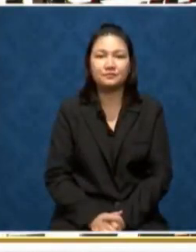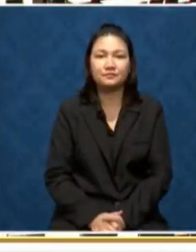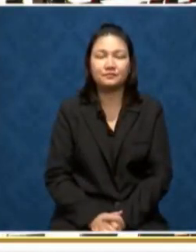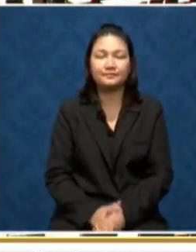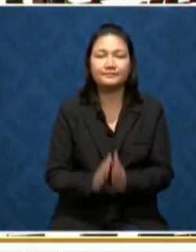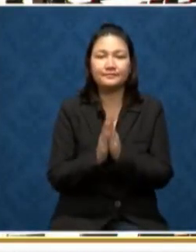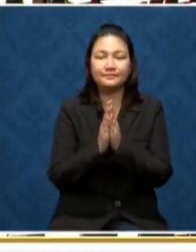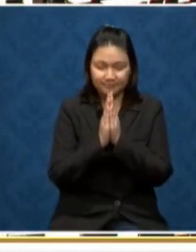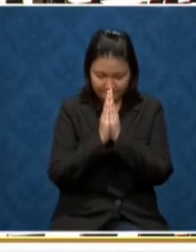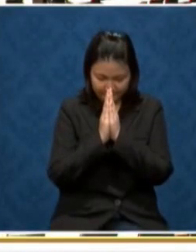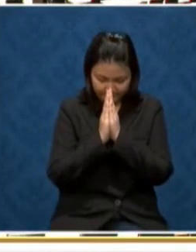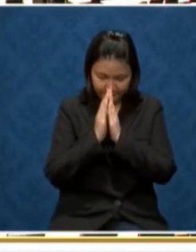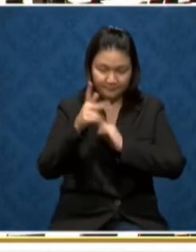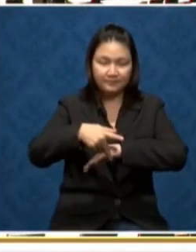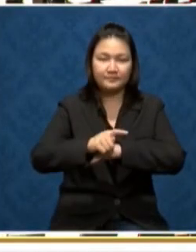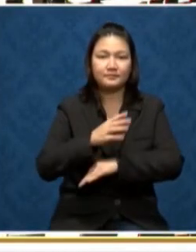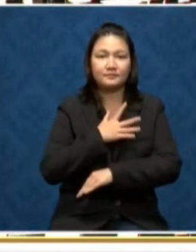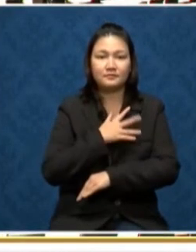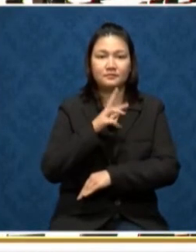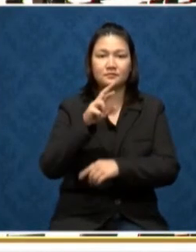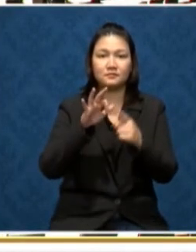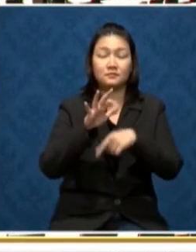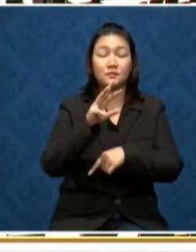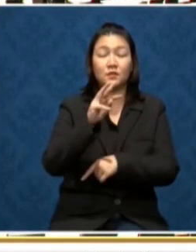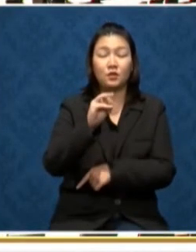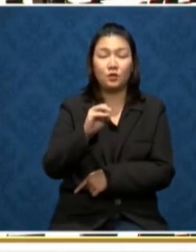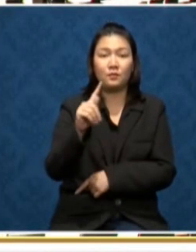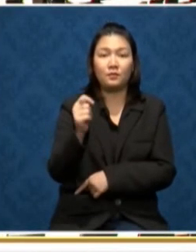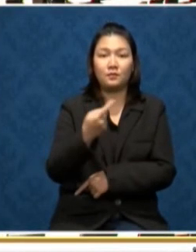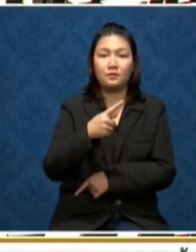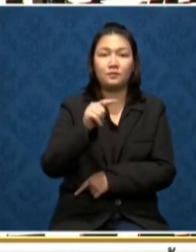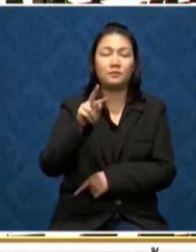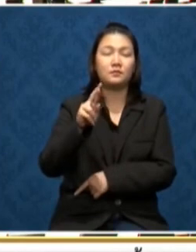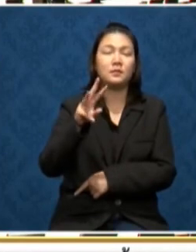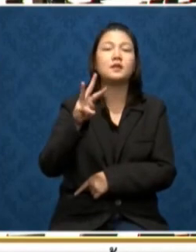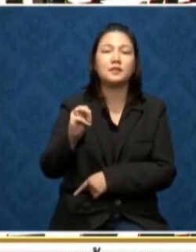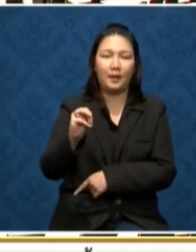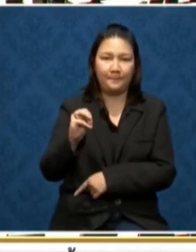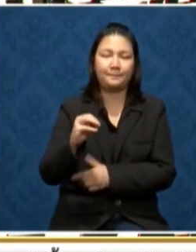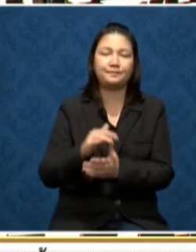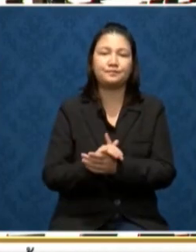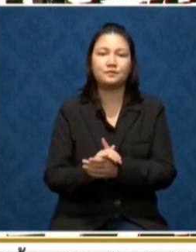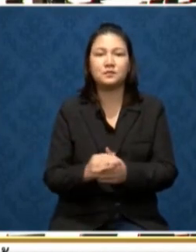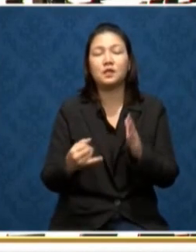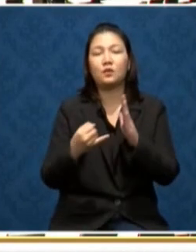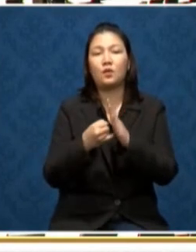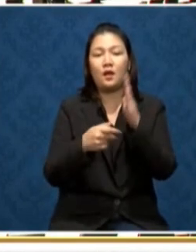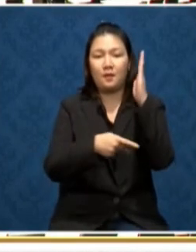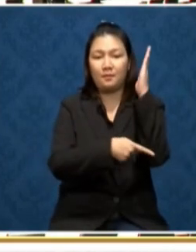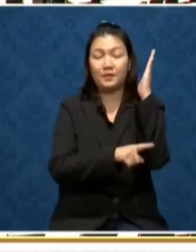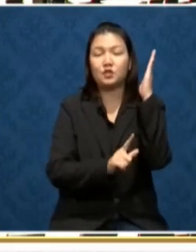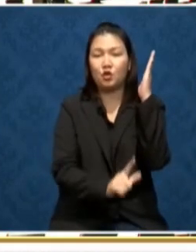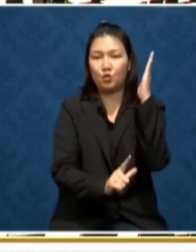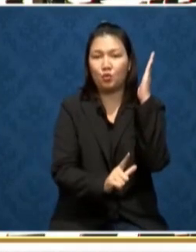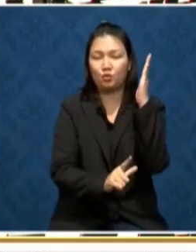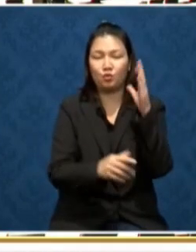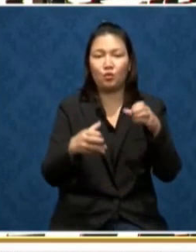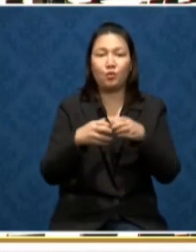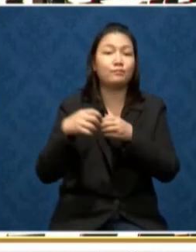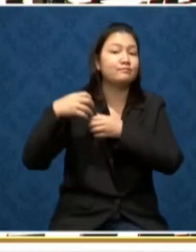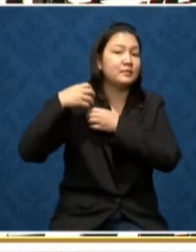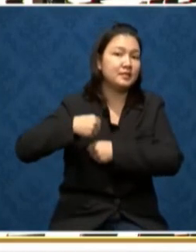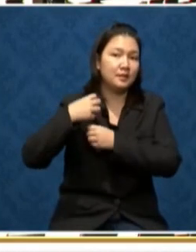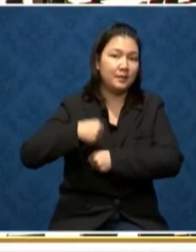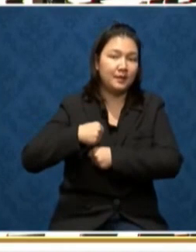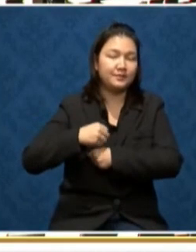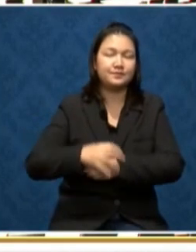กับเรียนธรมฐานที่ครบ กัผมร่มทำคำดุรักษ สมาชิสภาพูดเทีนราศรรณ จัหวดพัตรรุพักประชาทิปัตรลำดับ